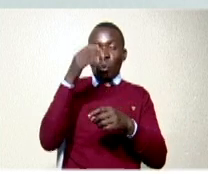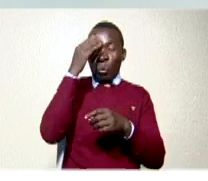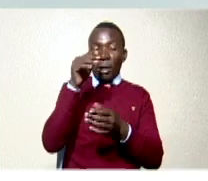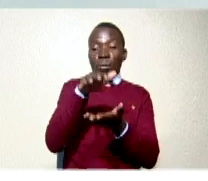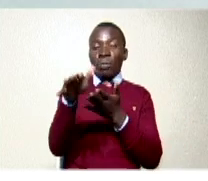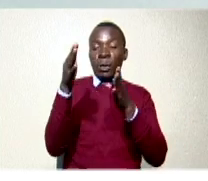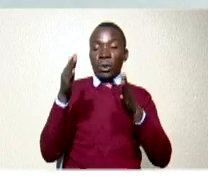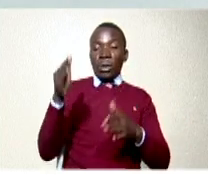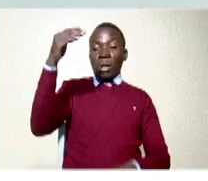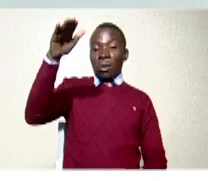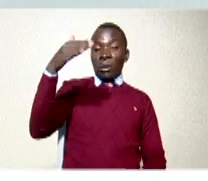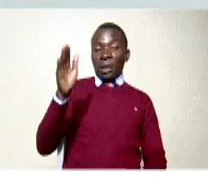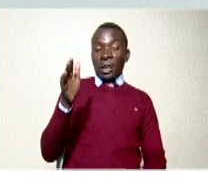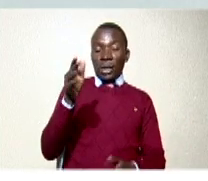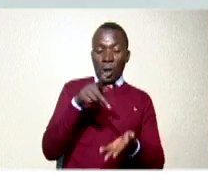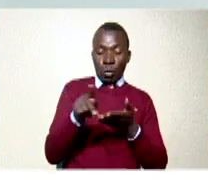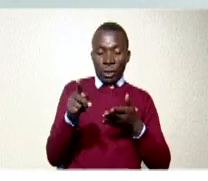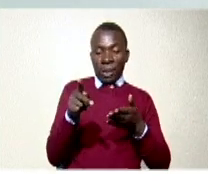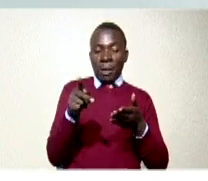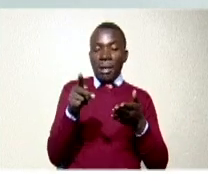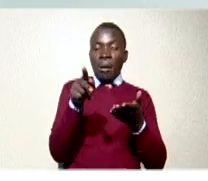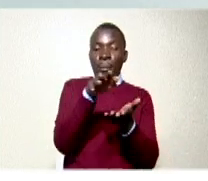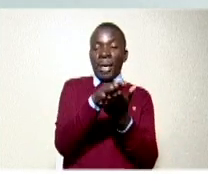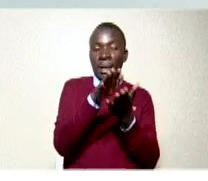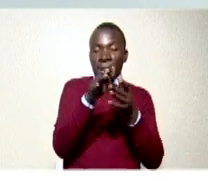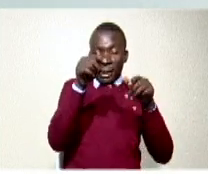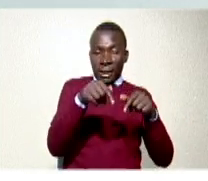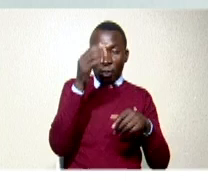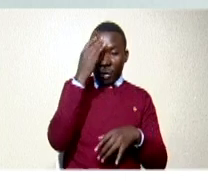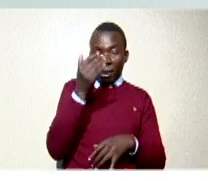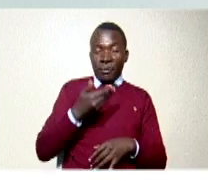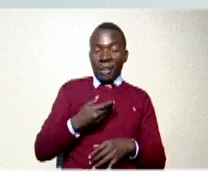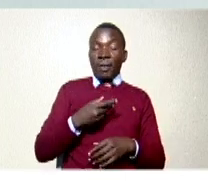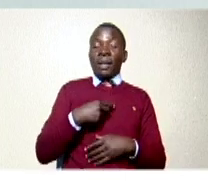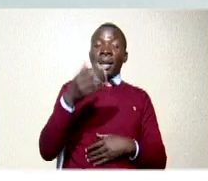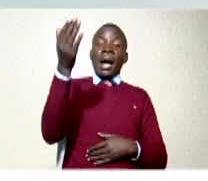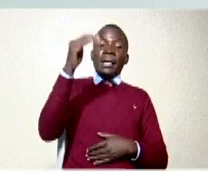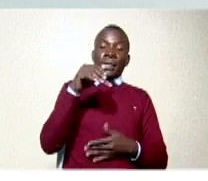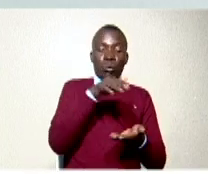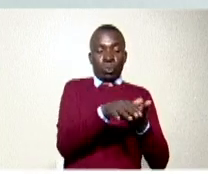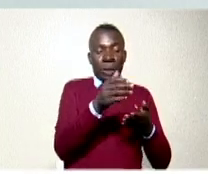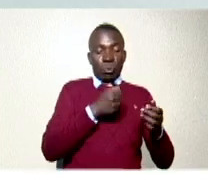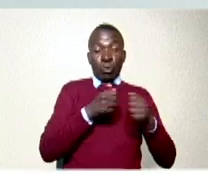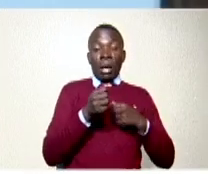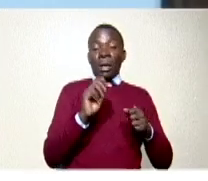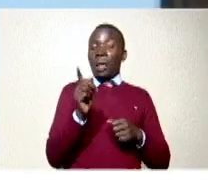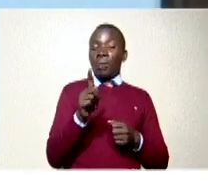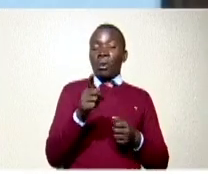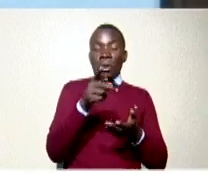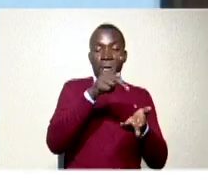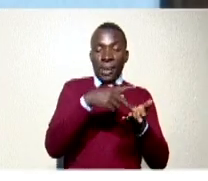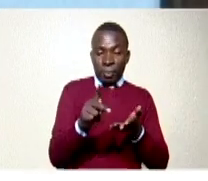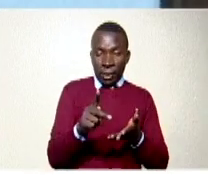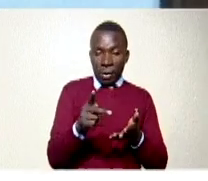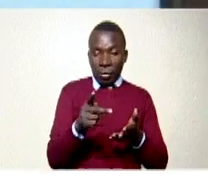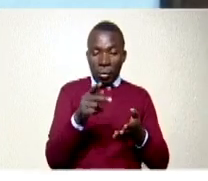hanze yaguze banki kuko afite amafaranga aje gushora mu Rwanda ntabwo yayiguze ngo yajyane hanze yayiguriye